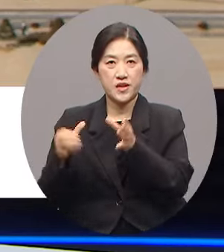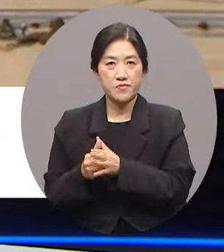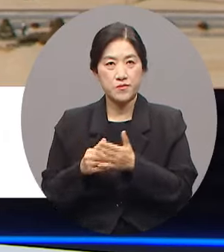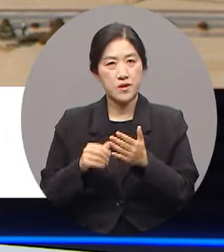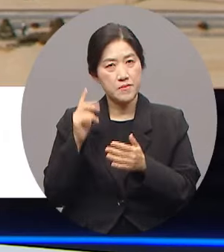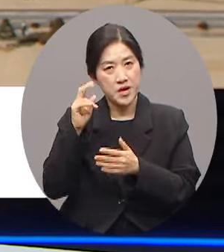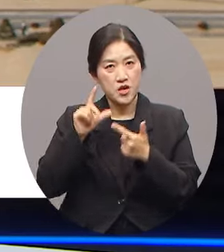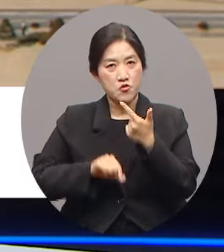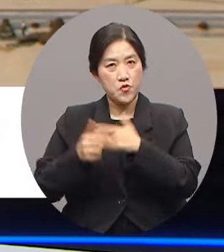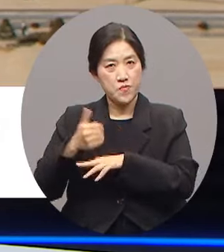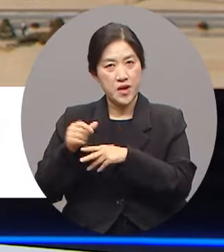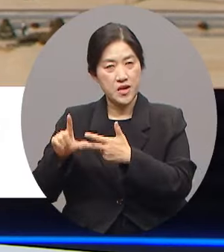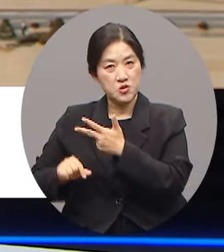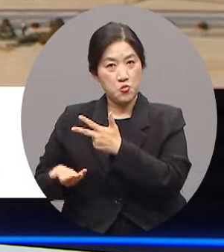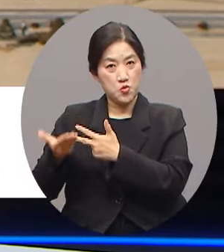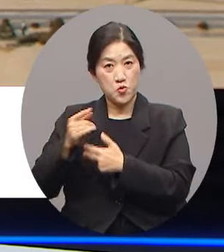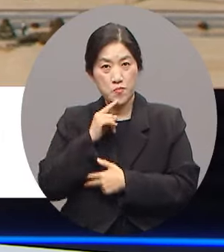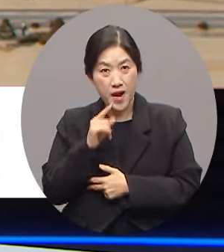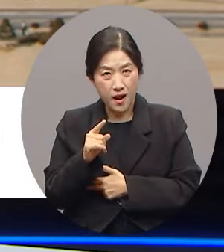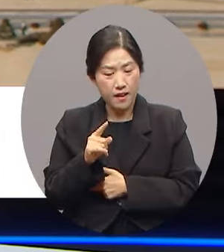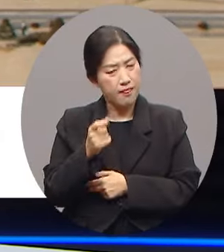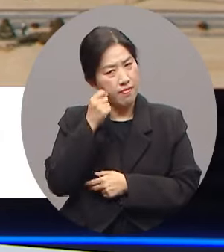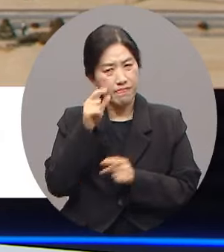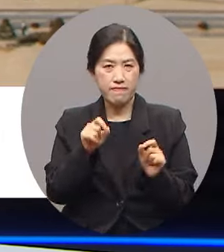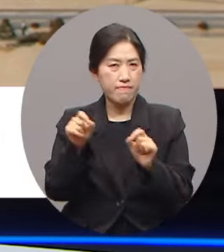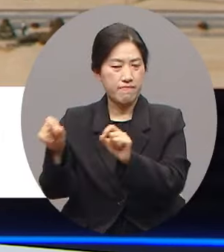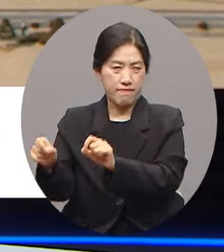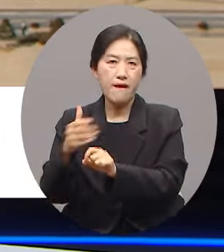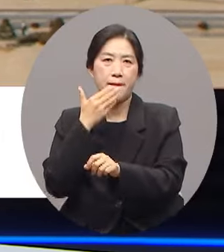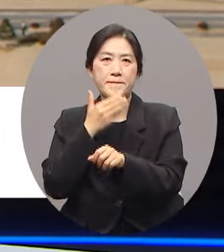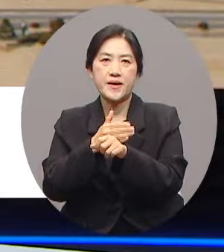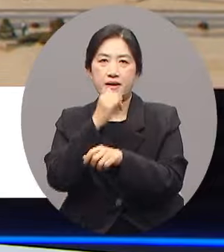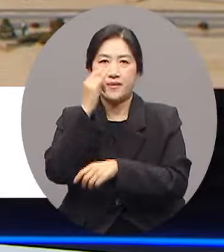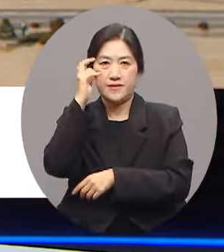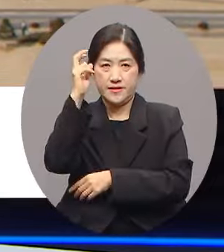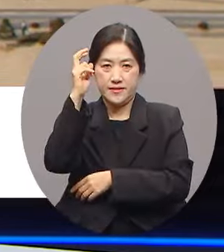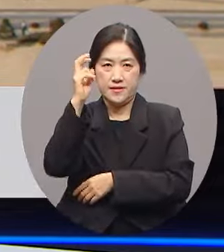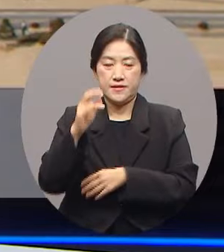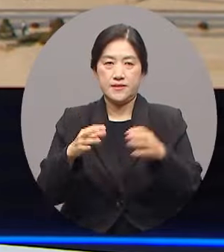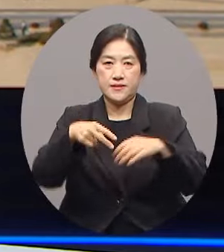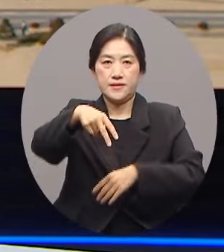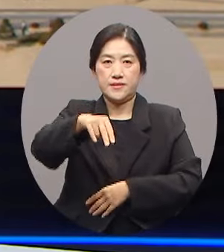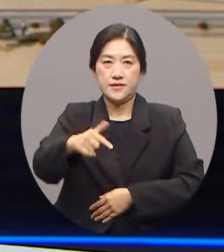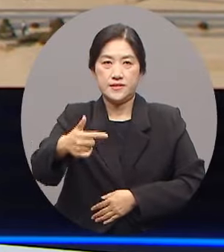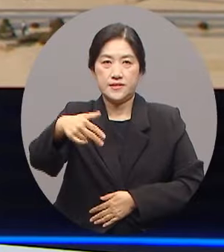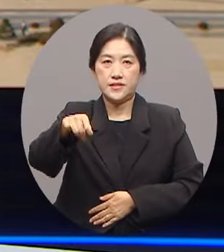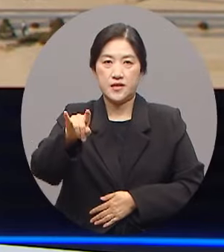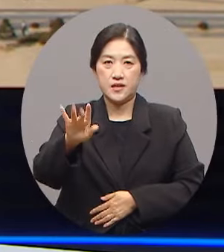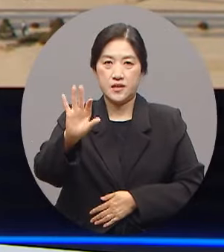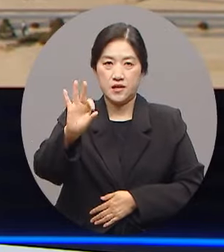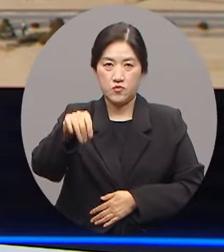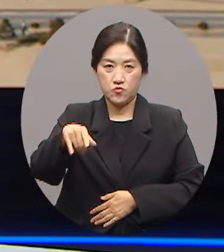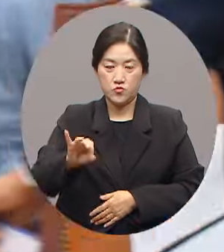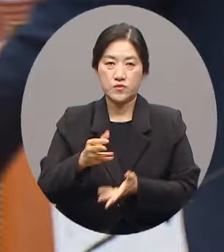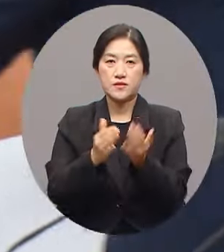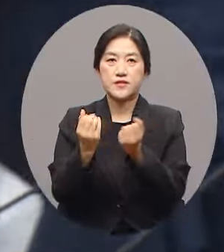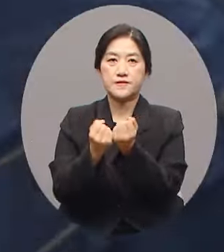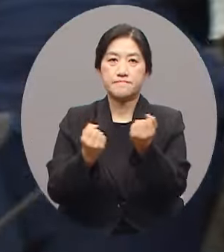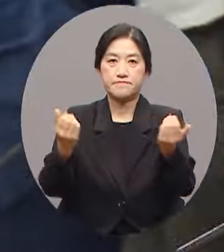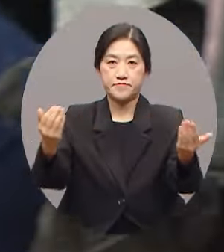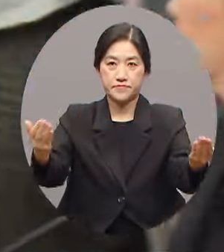거론됐던 전당대회 일정이 한 달 정도 늦어질 거란 전망이 나왔습니다. 신재훈 기자입니다.